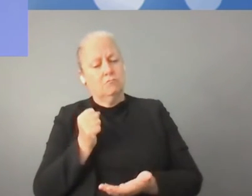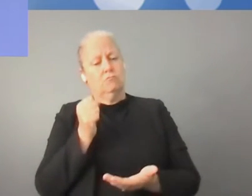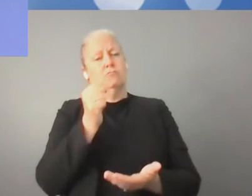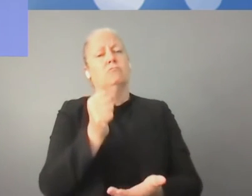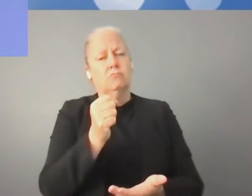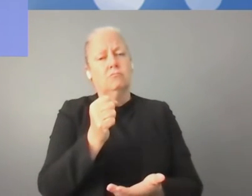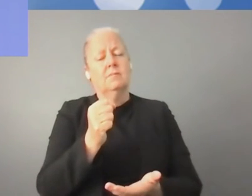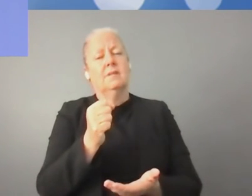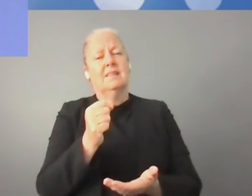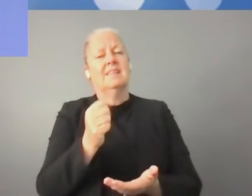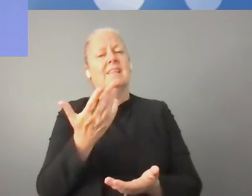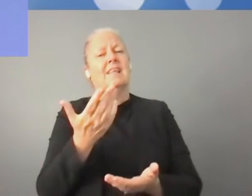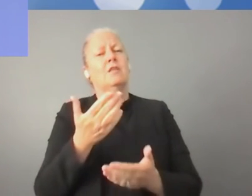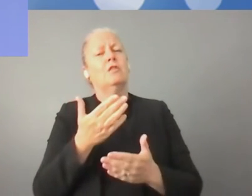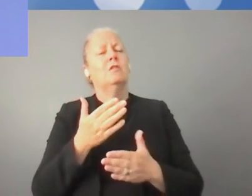всего говорят